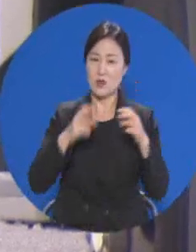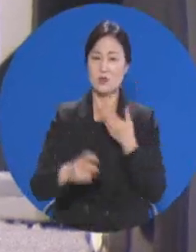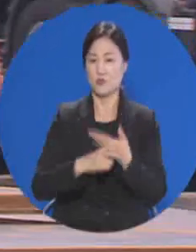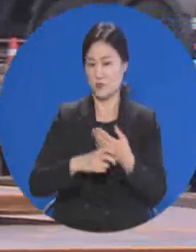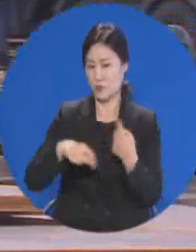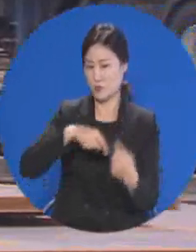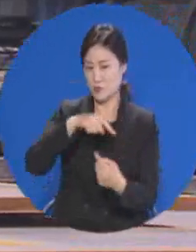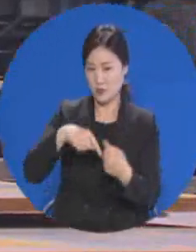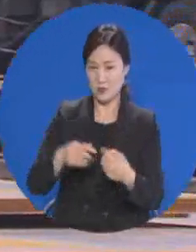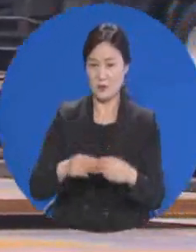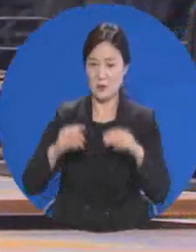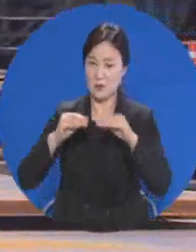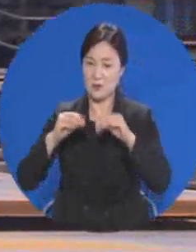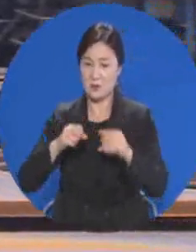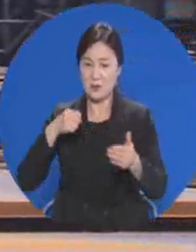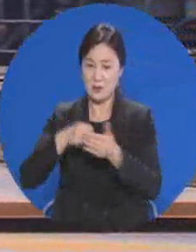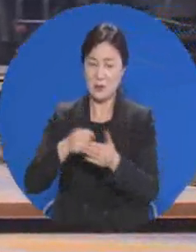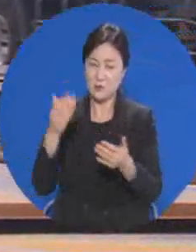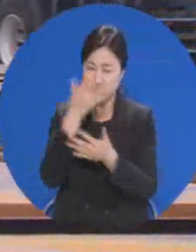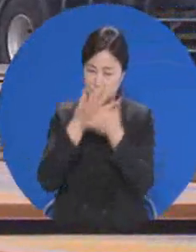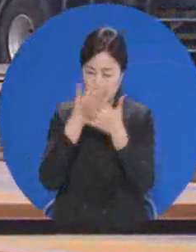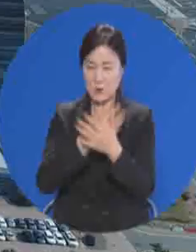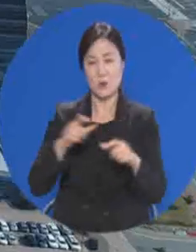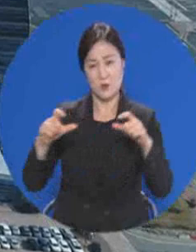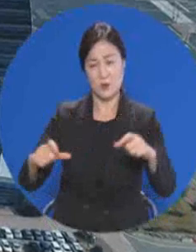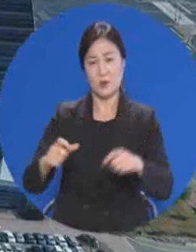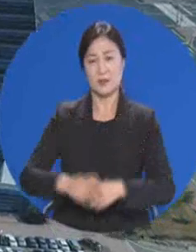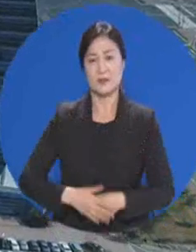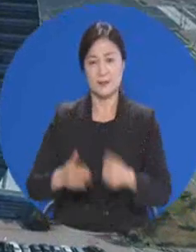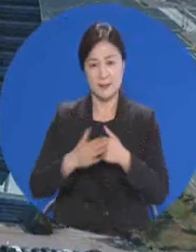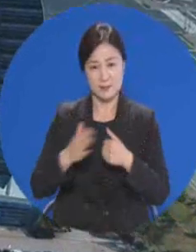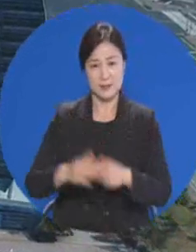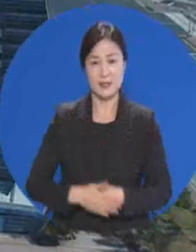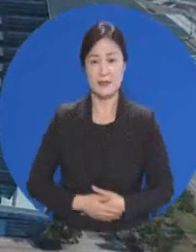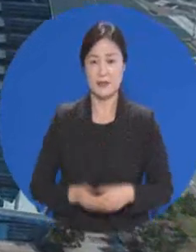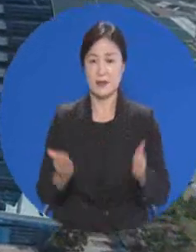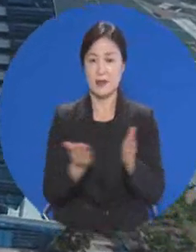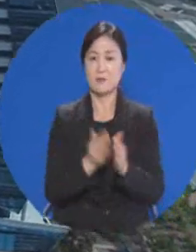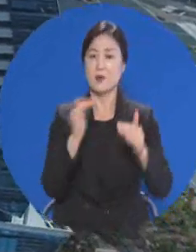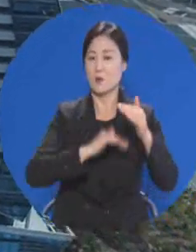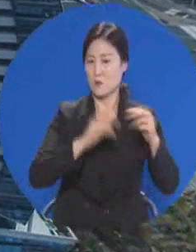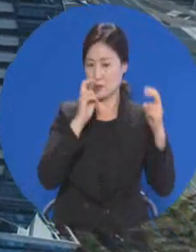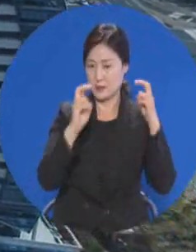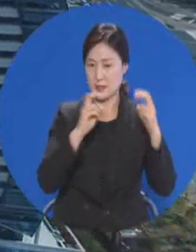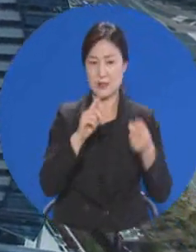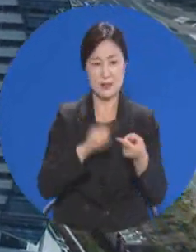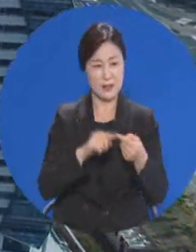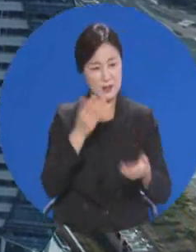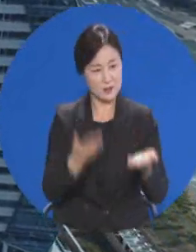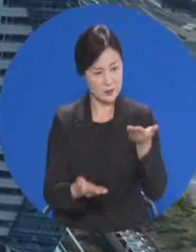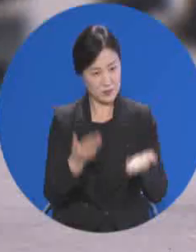운영과 용도가 명확하지 않은 항만부지 임대로 항만공사를 향한 형평성